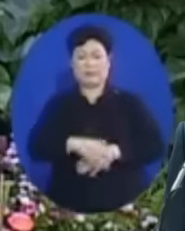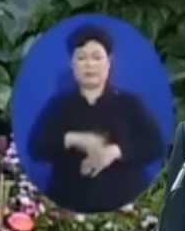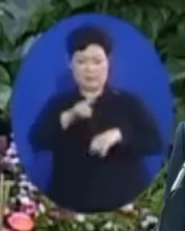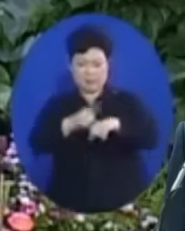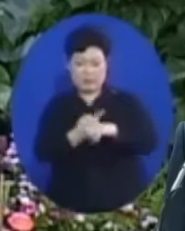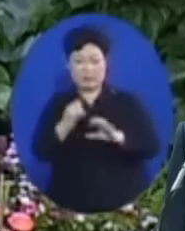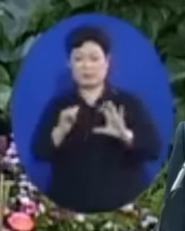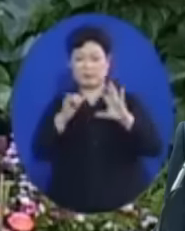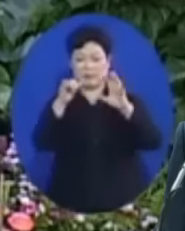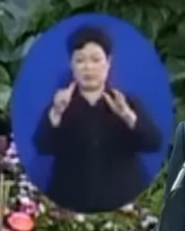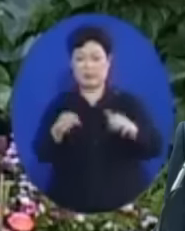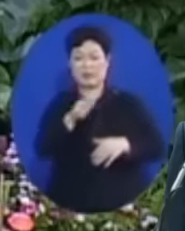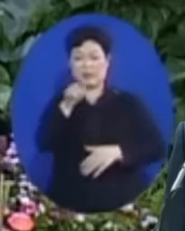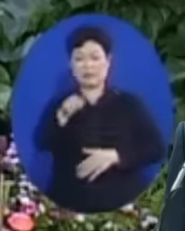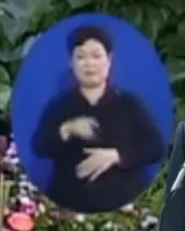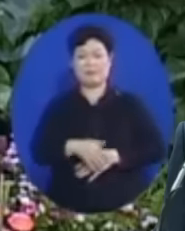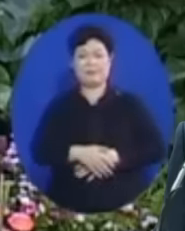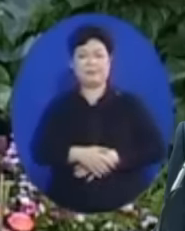자연세계에서